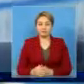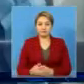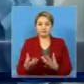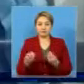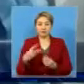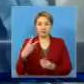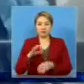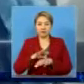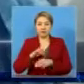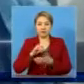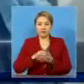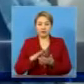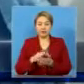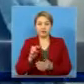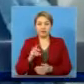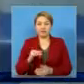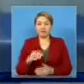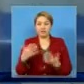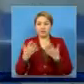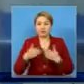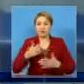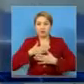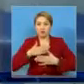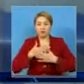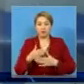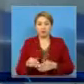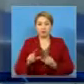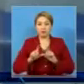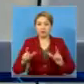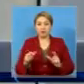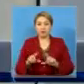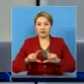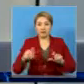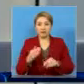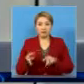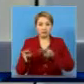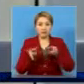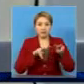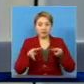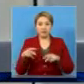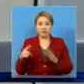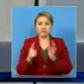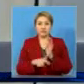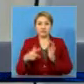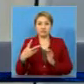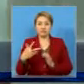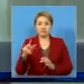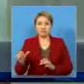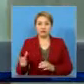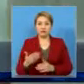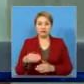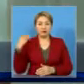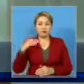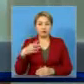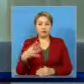Еще 2 подключены к неинвазивной искусственной вентиляции легких. В карантинных стационарах под наблюдением находится 73 человека. В